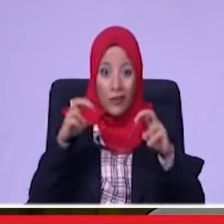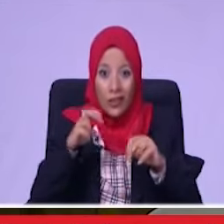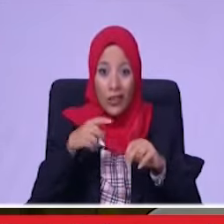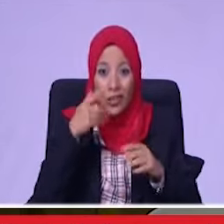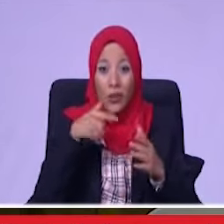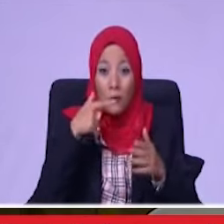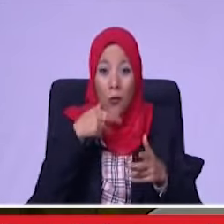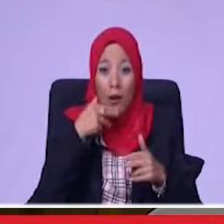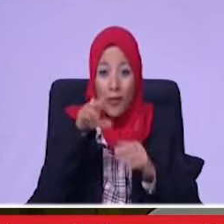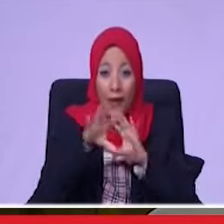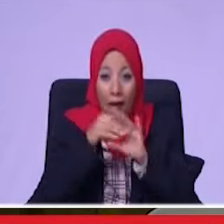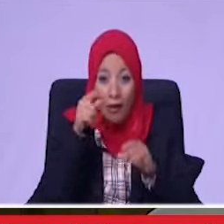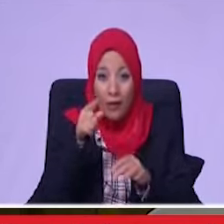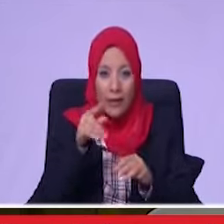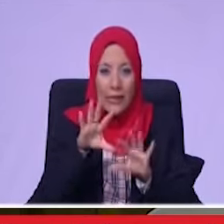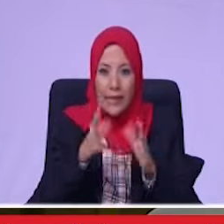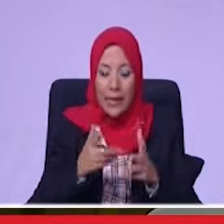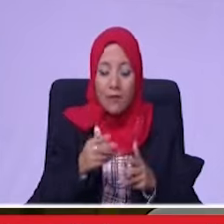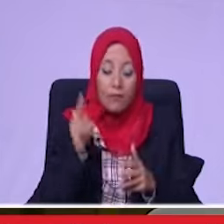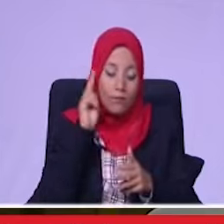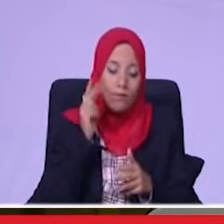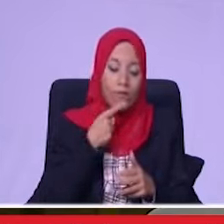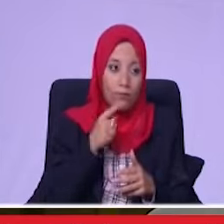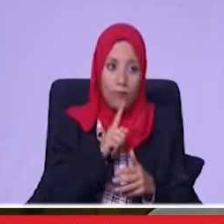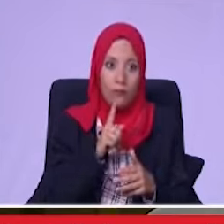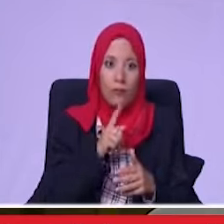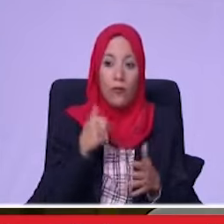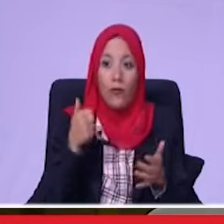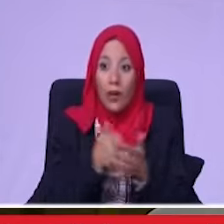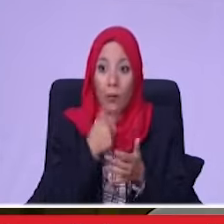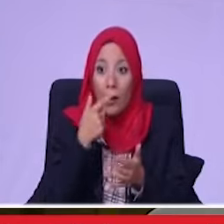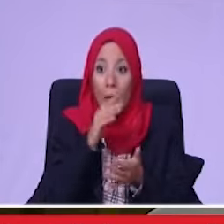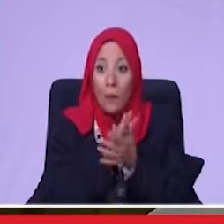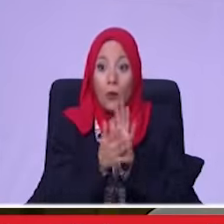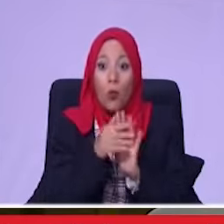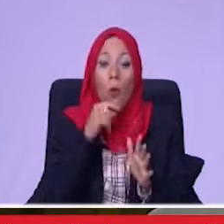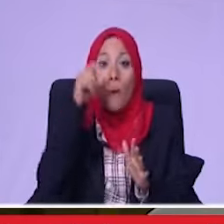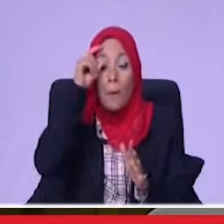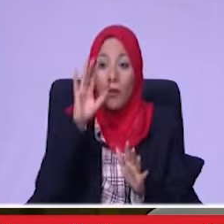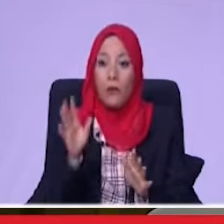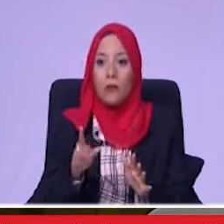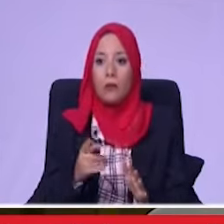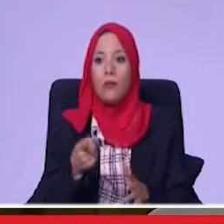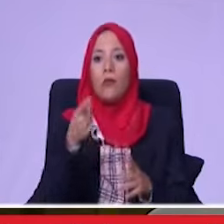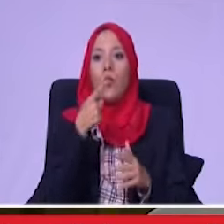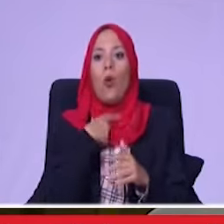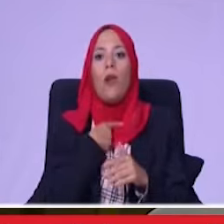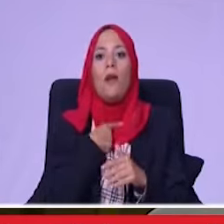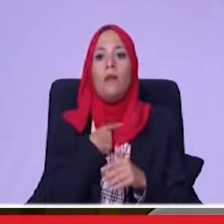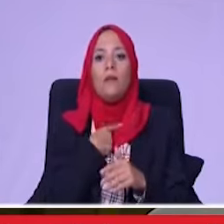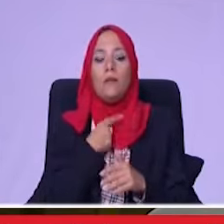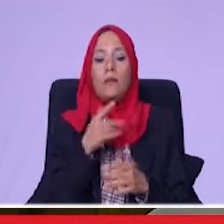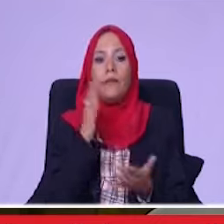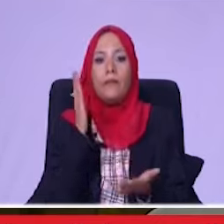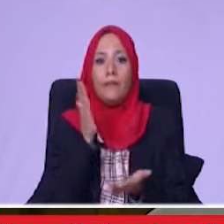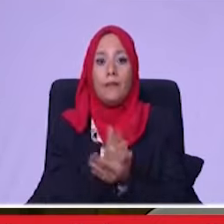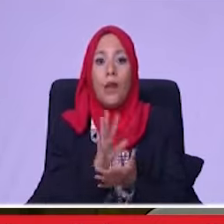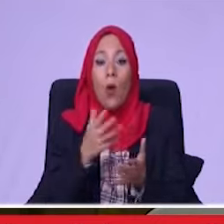إن إنسان أبكم لا يتكلم إلا بالقرآن الكريم، يا ريت يقول لي. إذا في حد عنده علاج